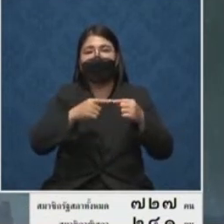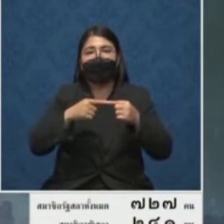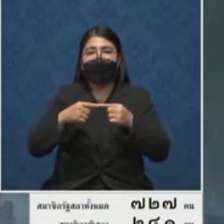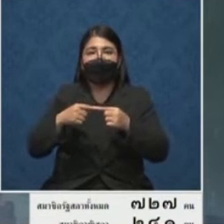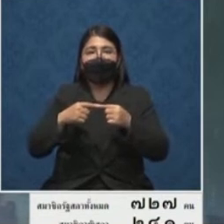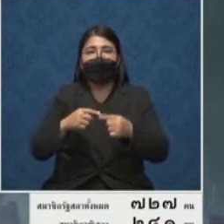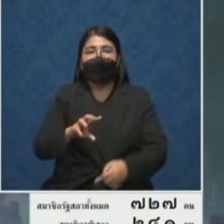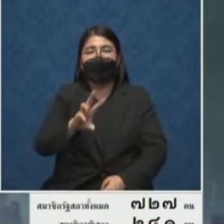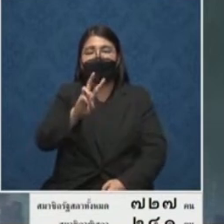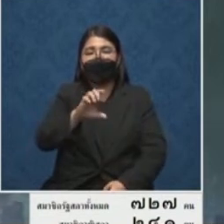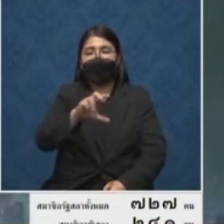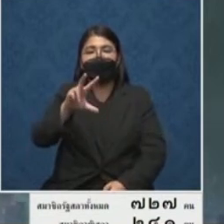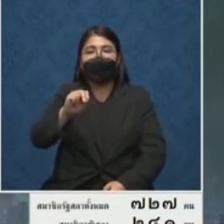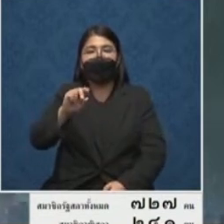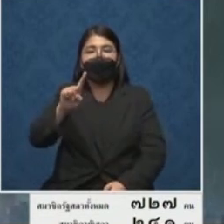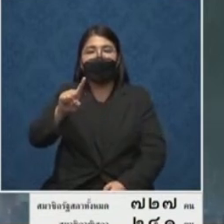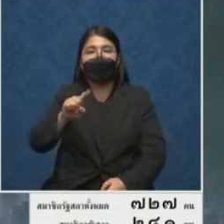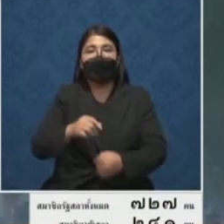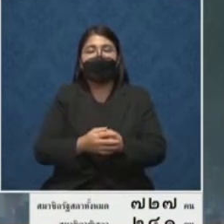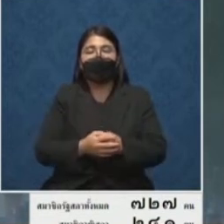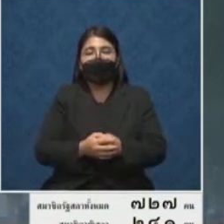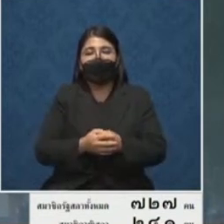การ4รับหลักการครับ